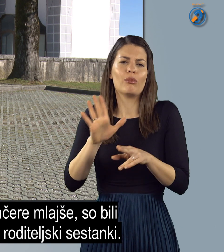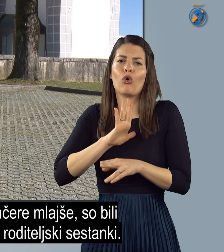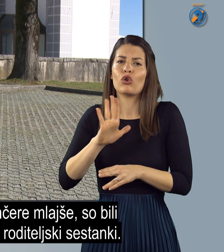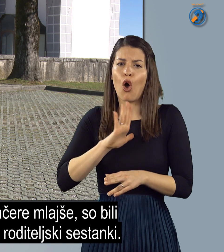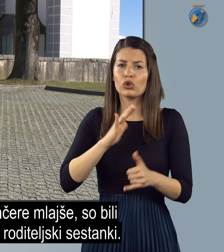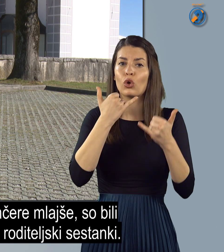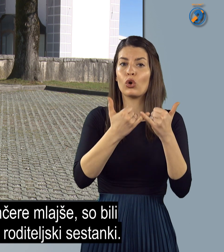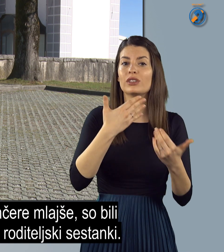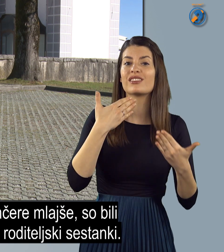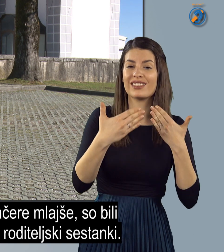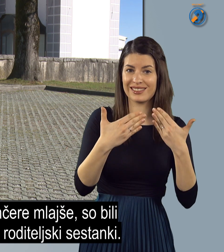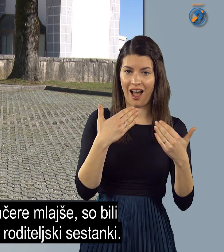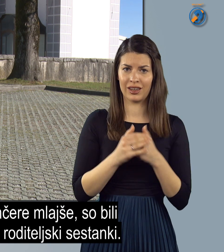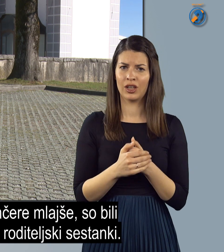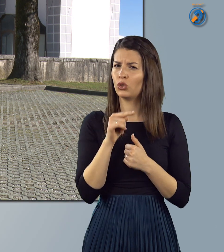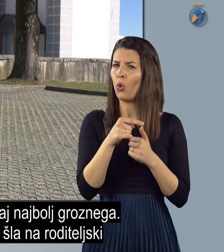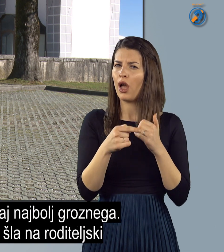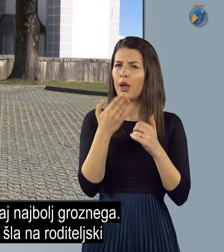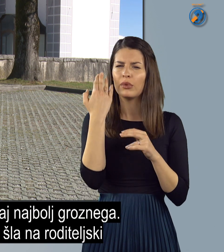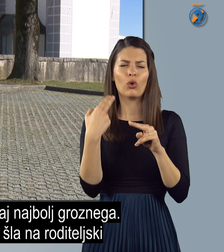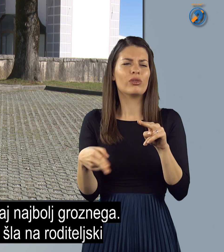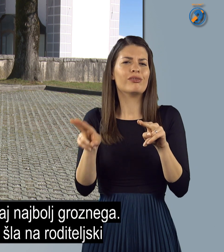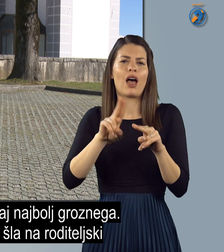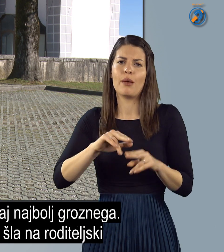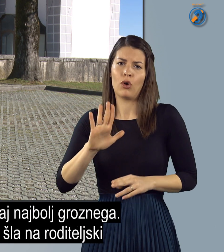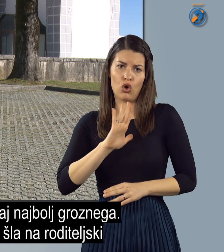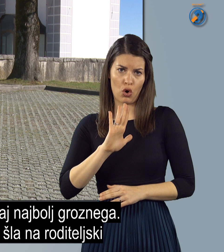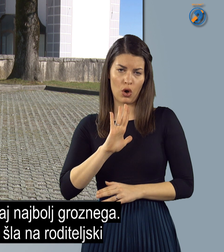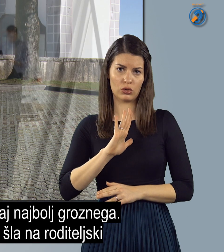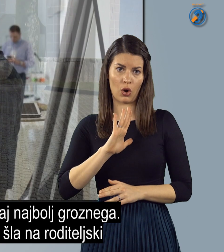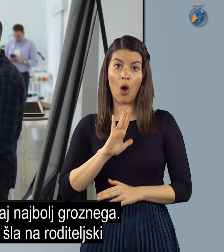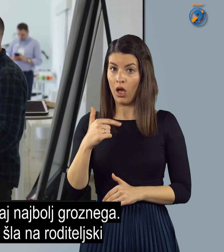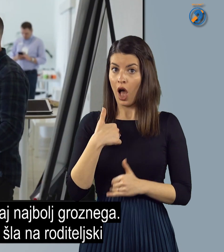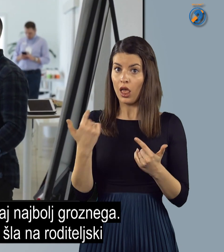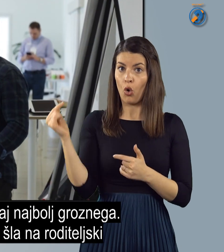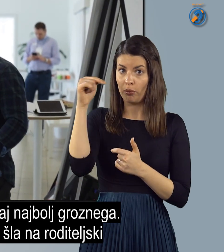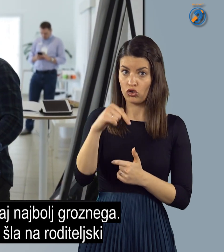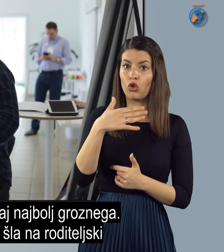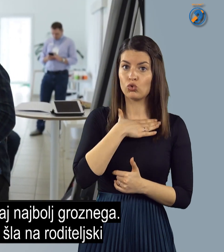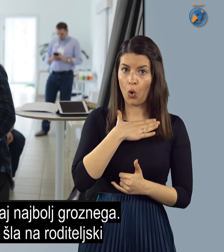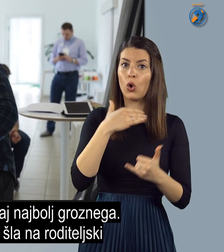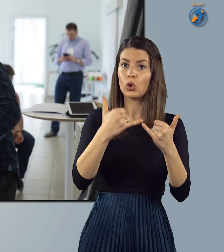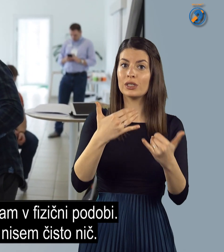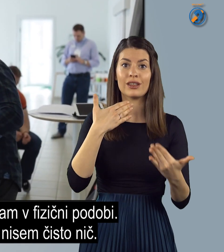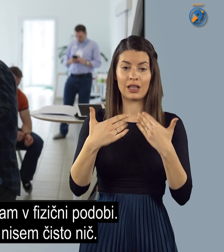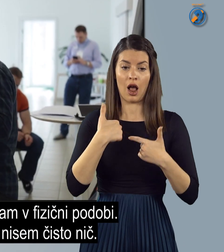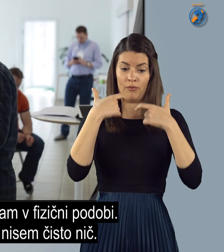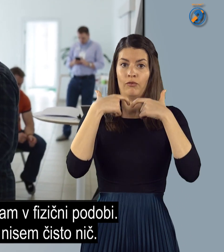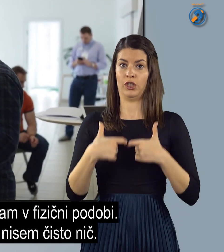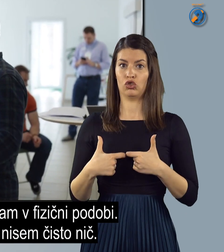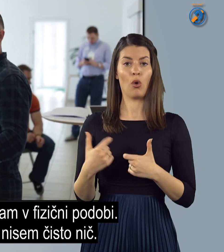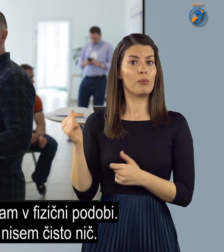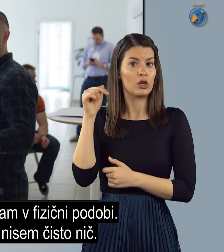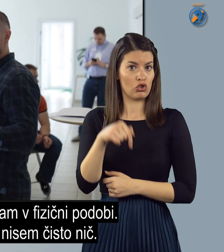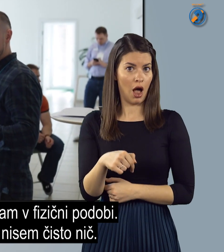bili roditeljski sestanki. To je bilo nekaj res najbolj groznega. Jaz sem lahko šla na roditeljski sestanek in bila tam